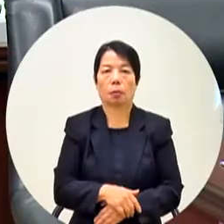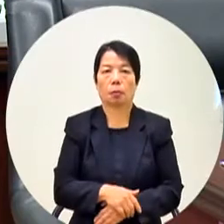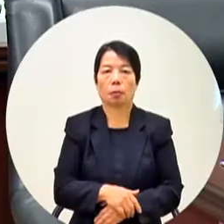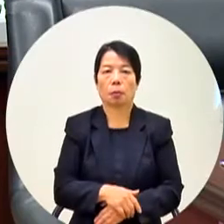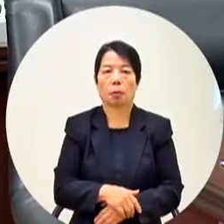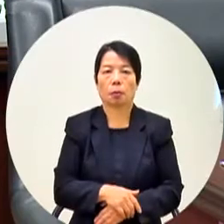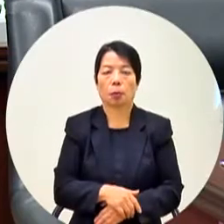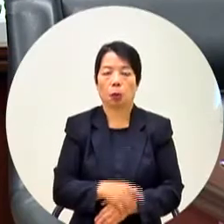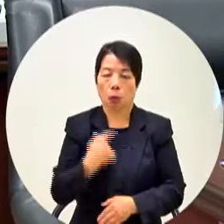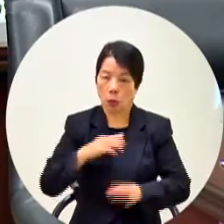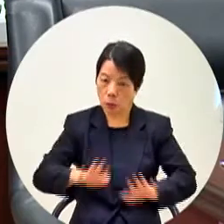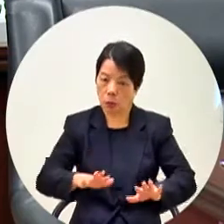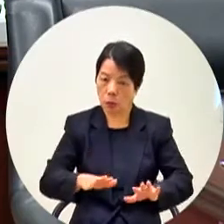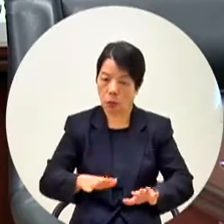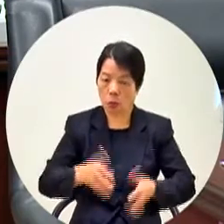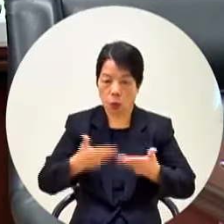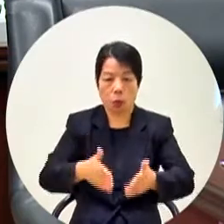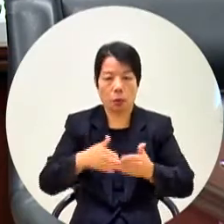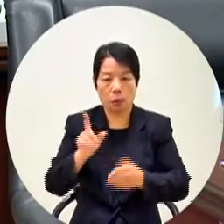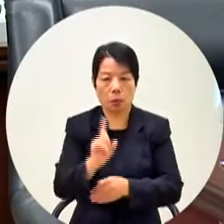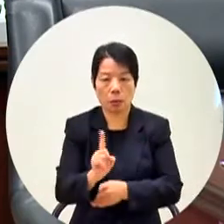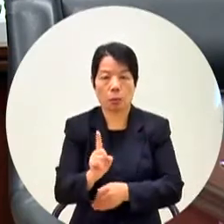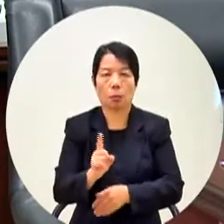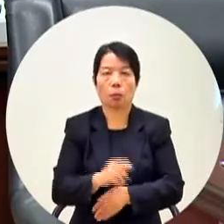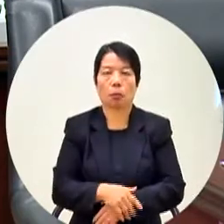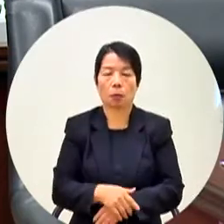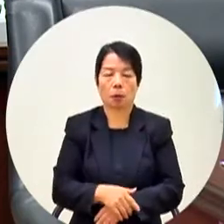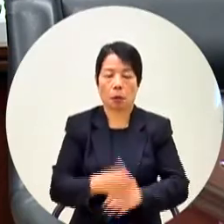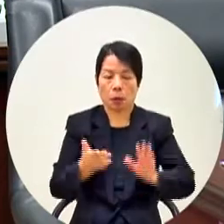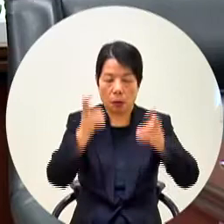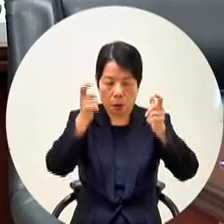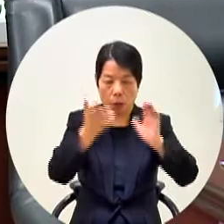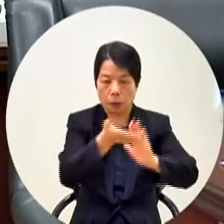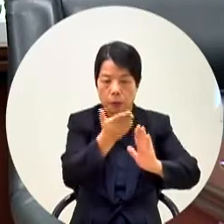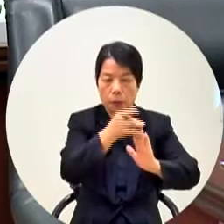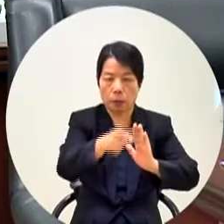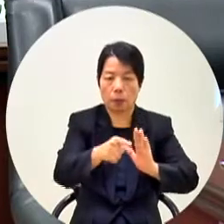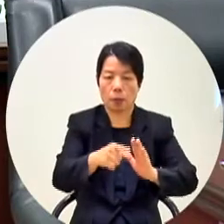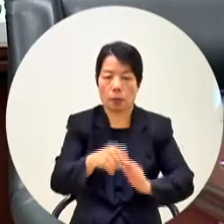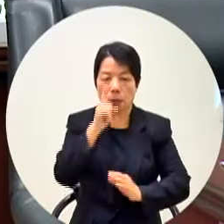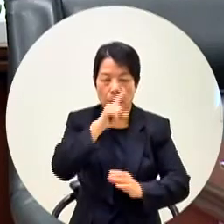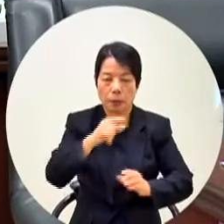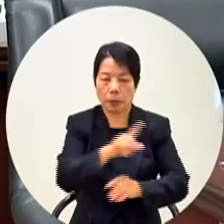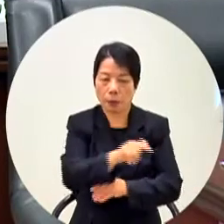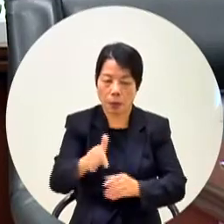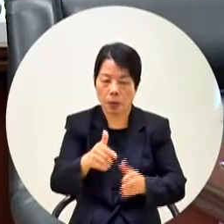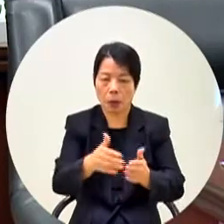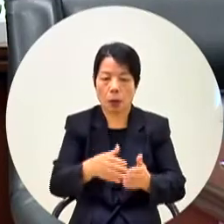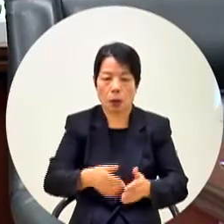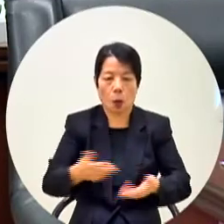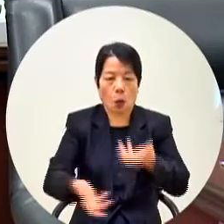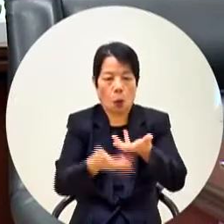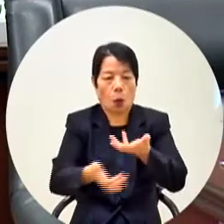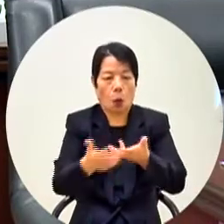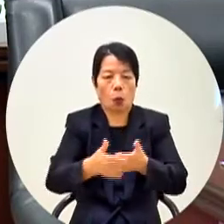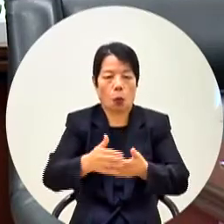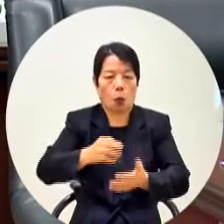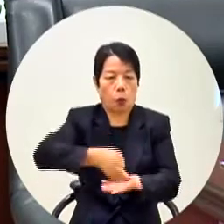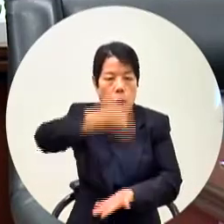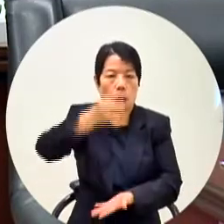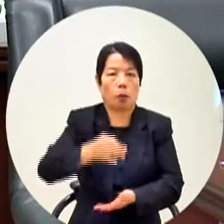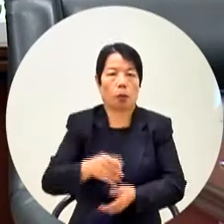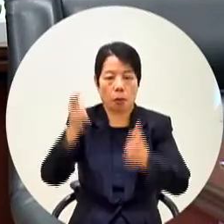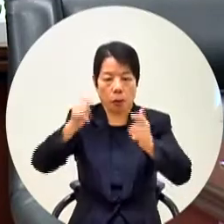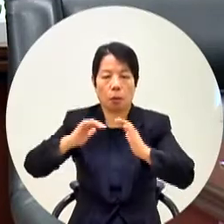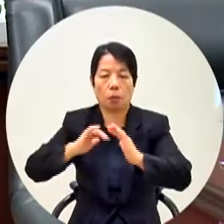点是讲，即卖北高雄的粪扫特别较贵，偏偏高雄市民，偏偏咱伫